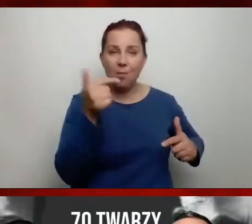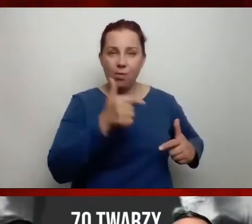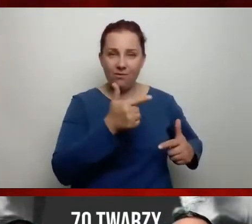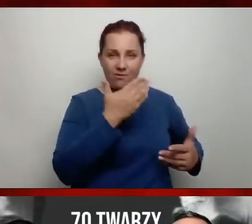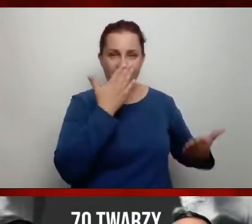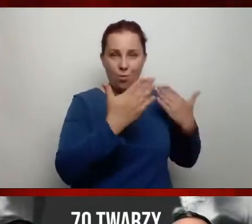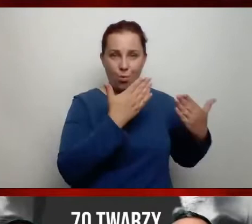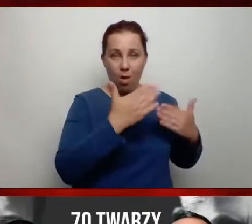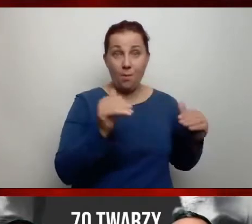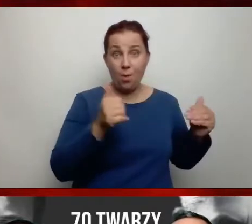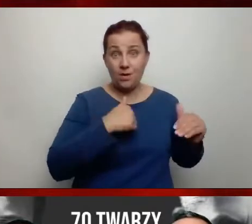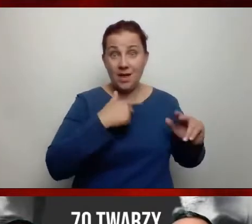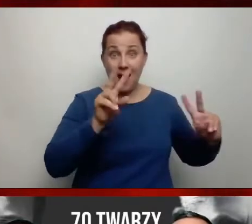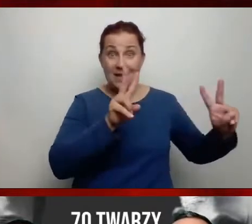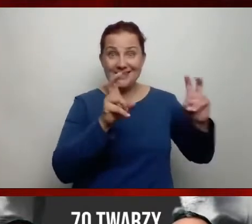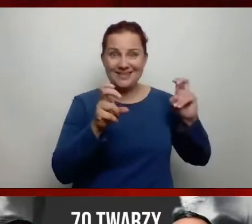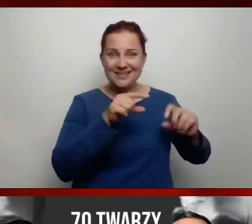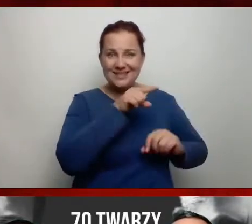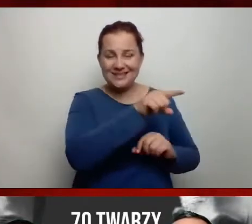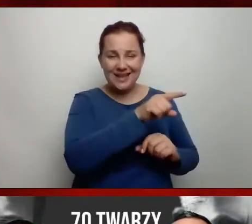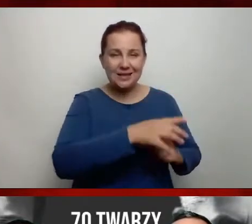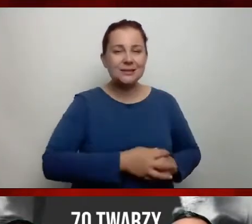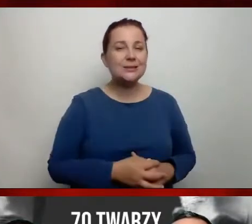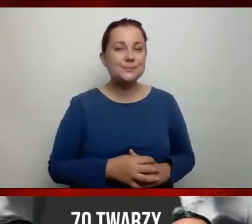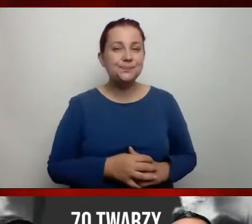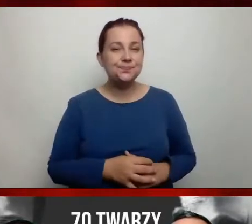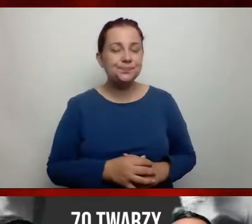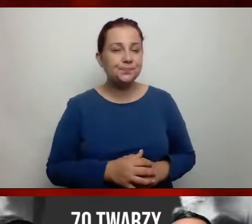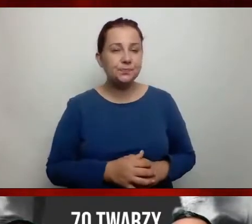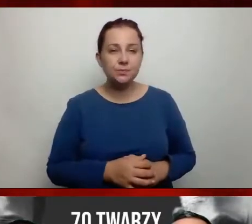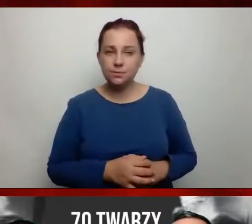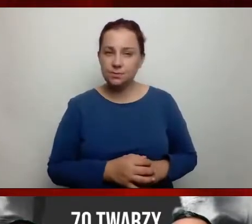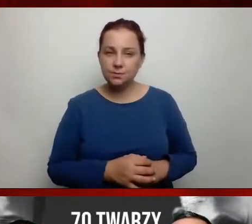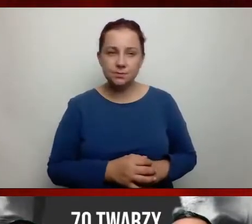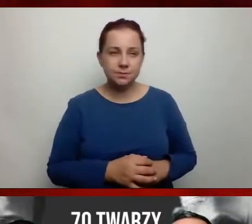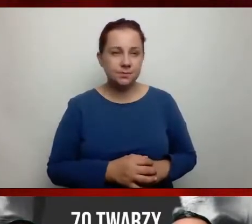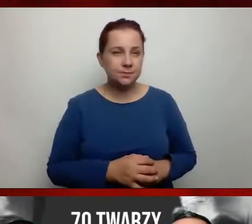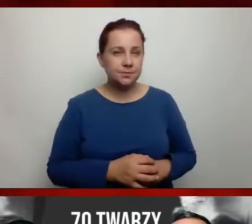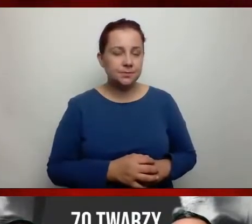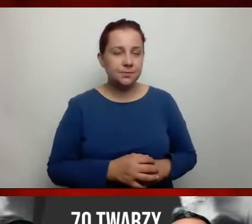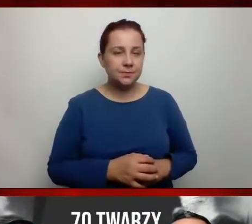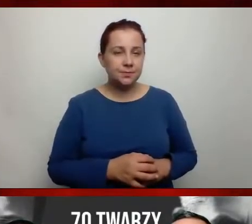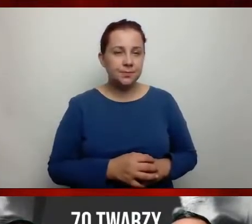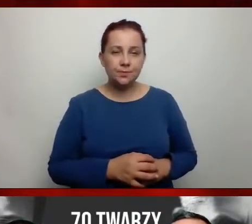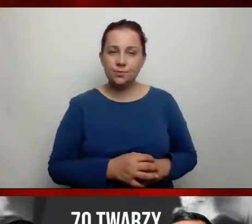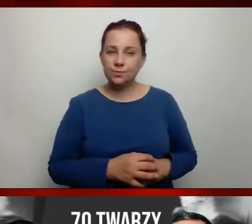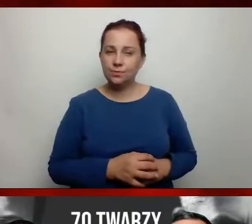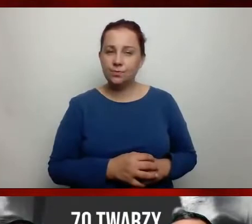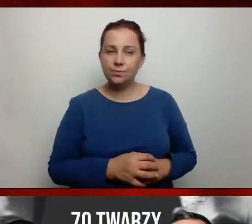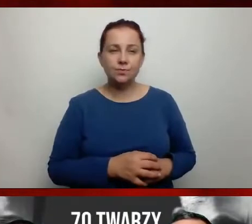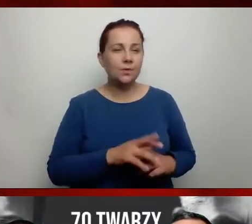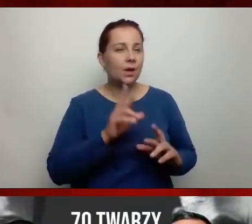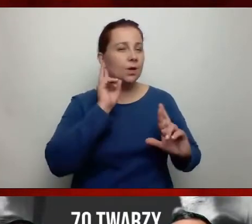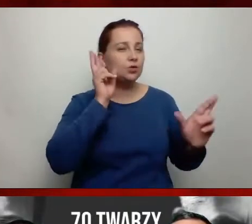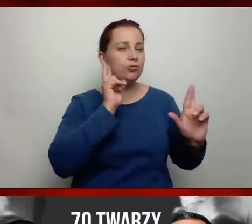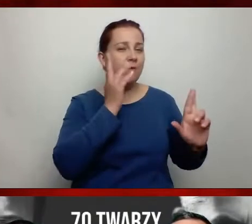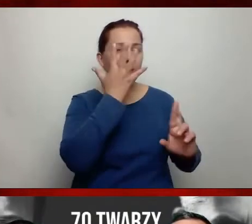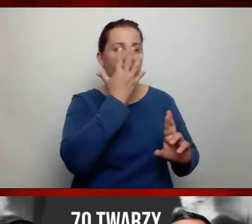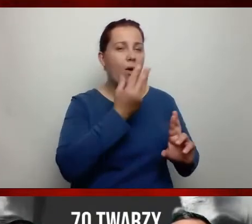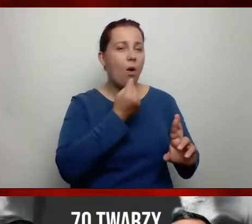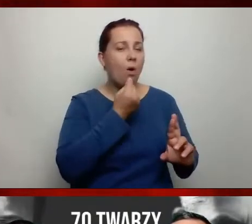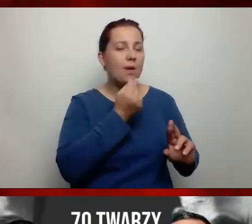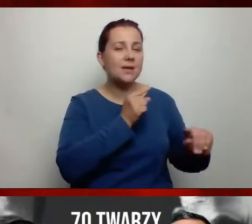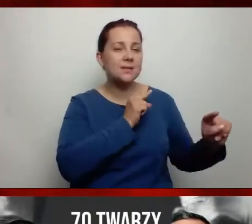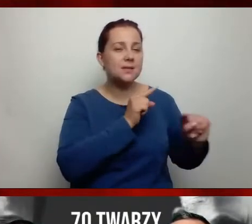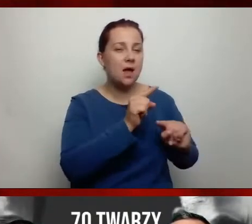może zacytuję z jego eseju o czystej formie, jak widział poezję. Dźwięk, obraz i